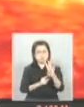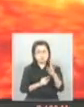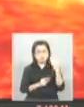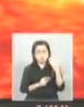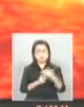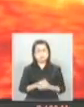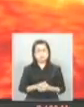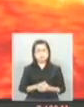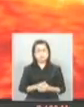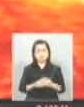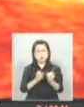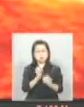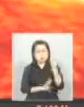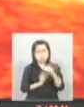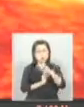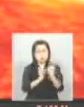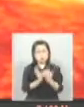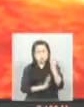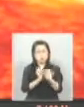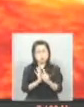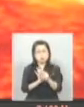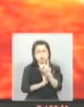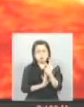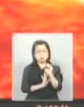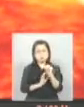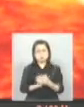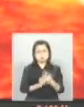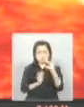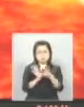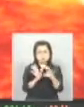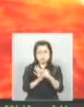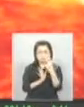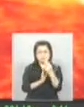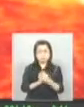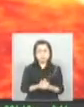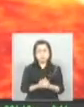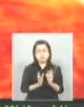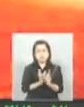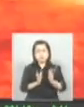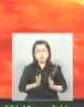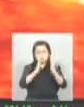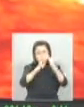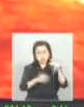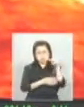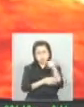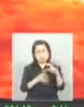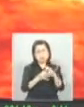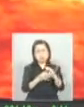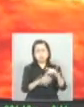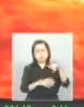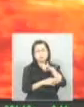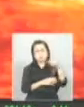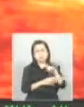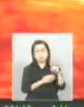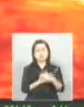าใช้เวลาในการประทุทั้งหมด90นาทีภาพนี้บันทึกได้โดยหอสังเกตการณ์ขององค์การบริหารการบินและอวกาศแห่งชา